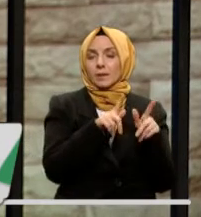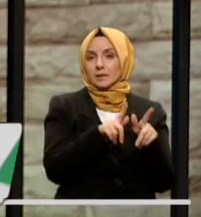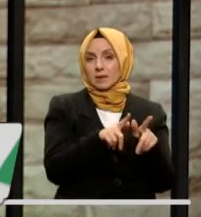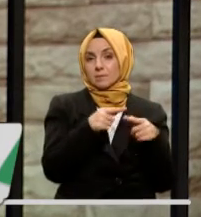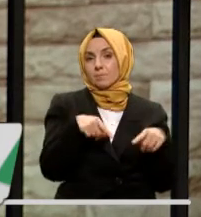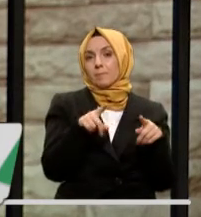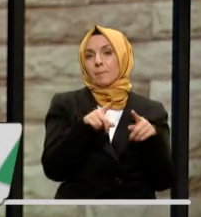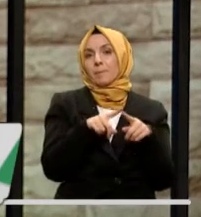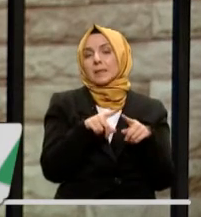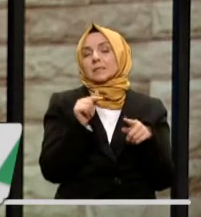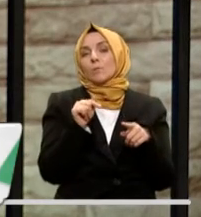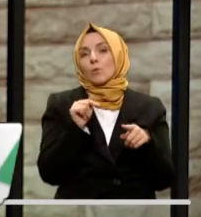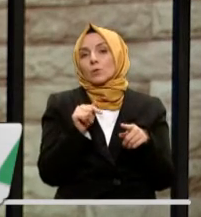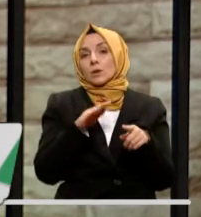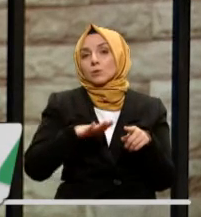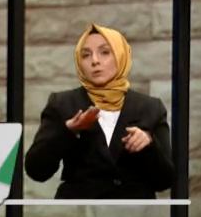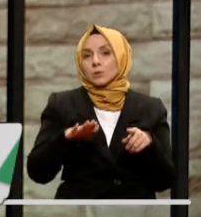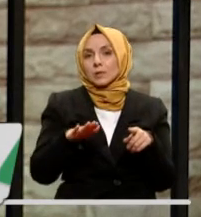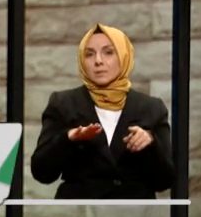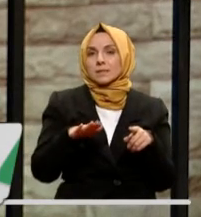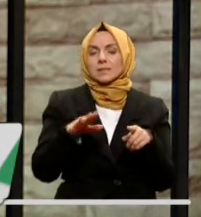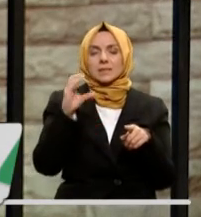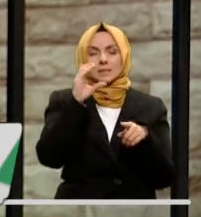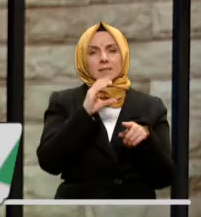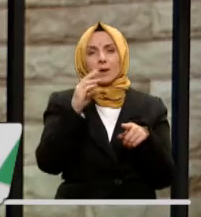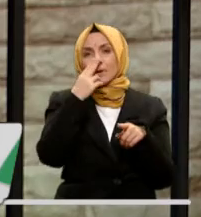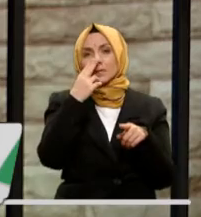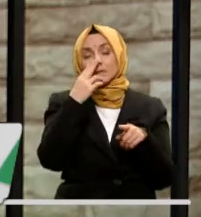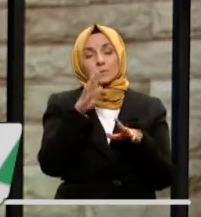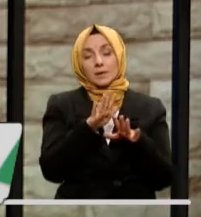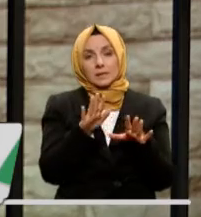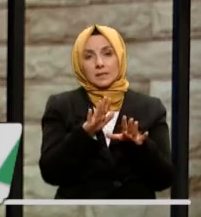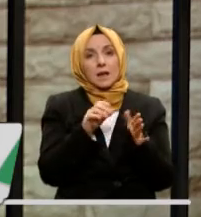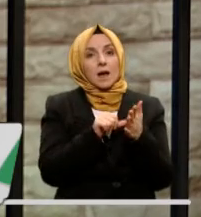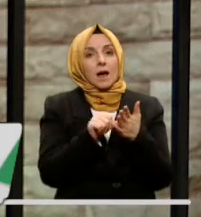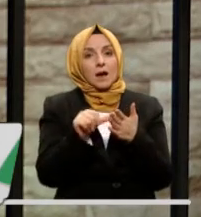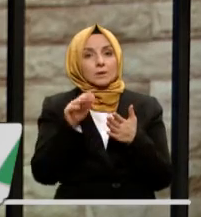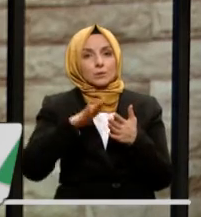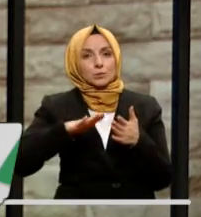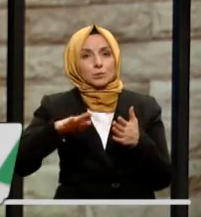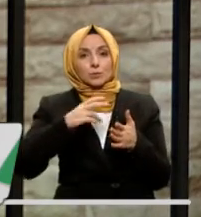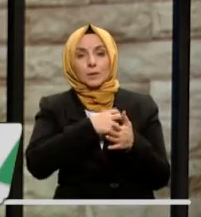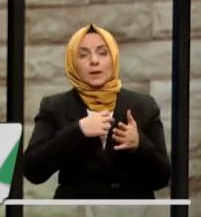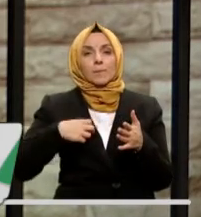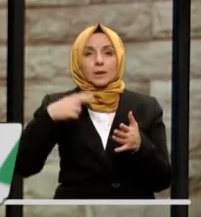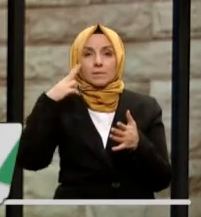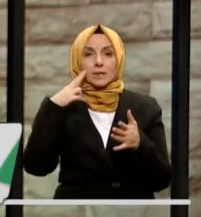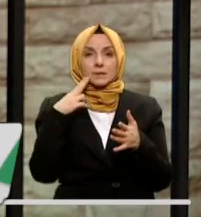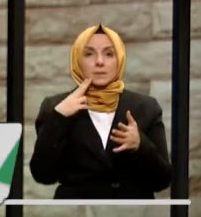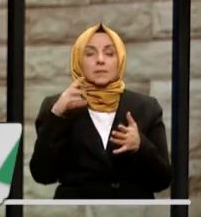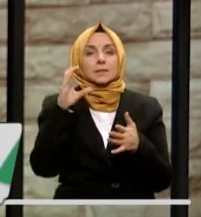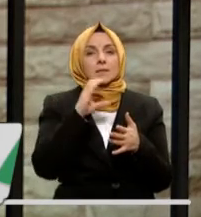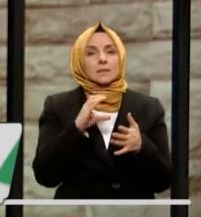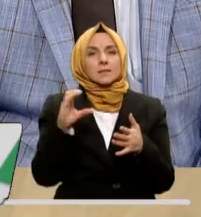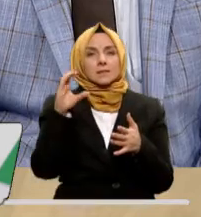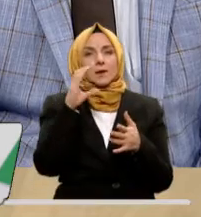burada çocuklarımızı bu İslam'a alıştırmak değil aslında Her Çocuk Peygamber Efendimizin ifadesiyle İslam fıtratı